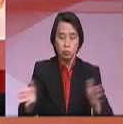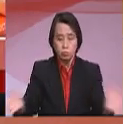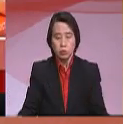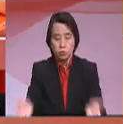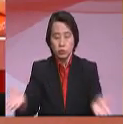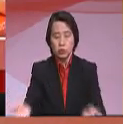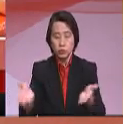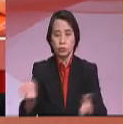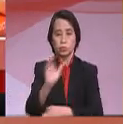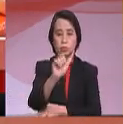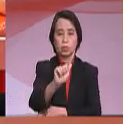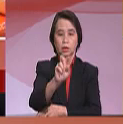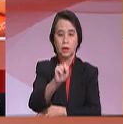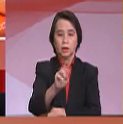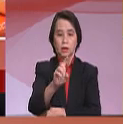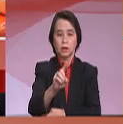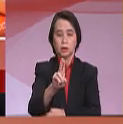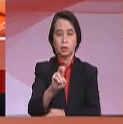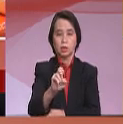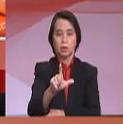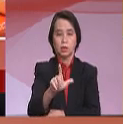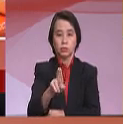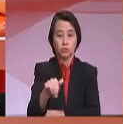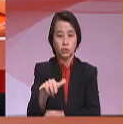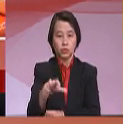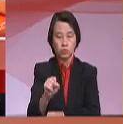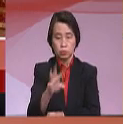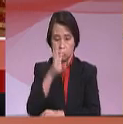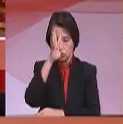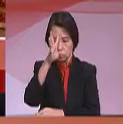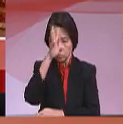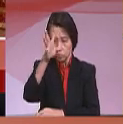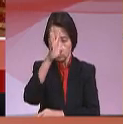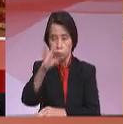Andalusia mencipta kemajuan dalam pelbagai bidang.